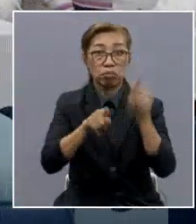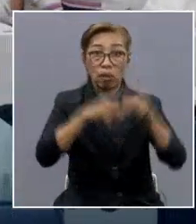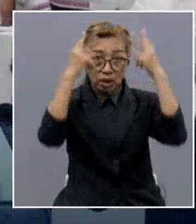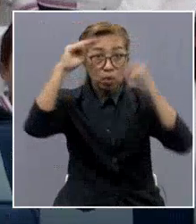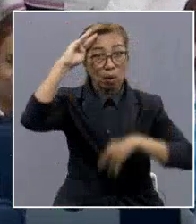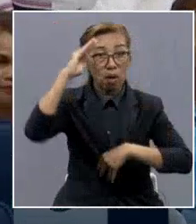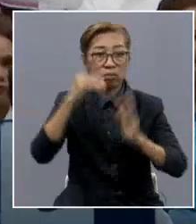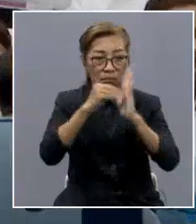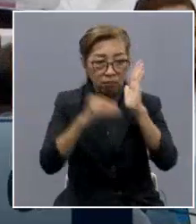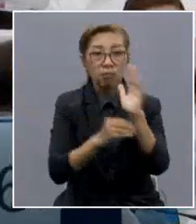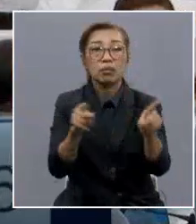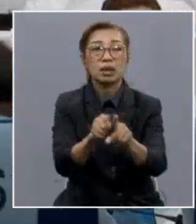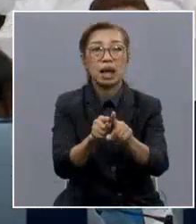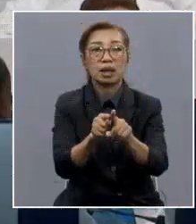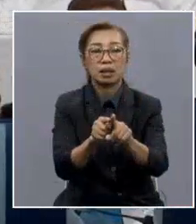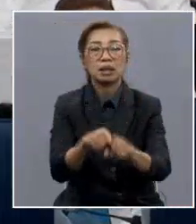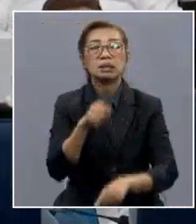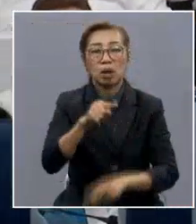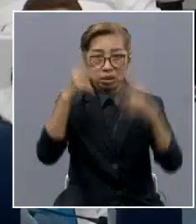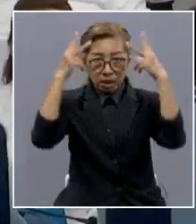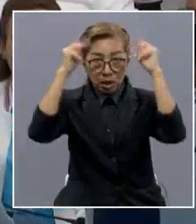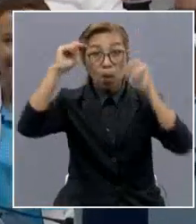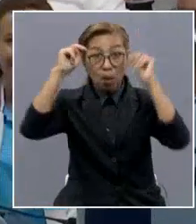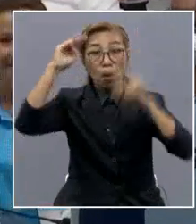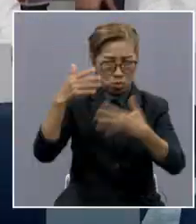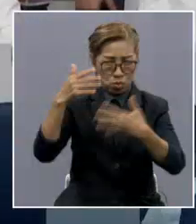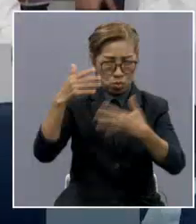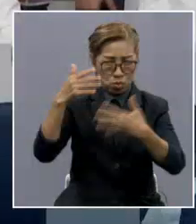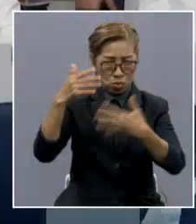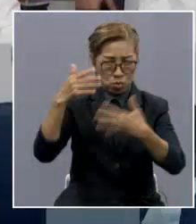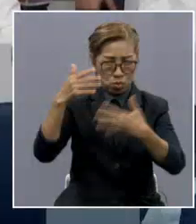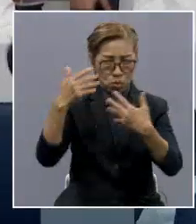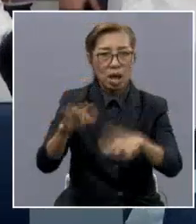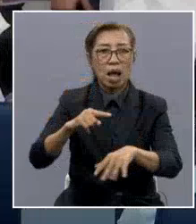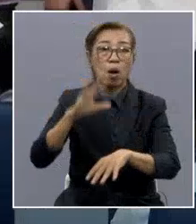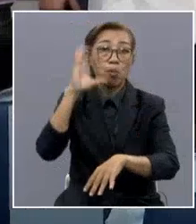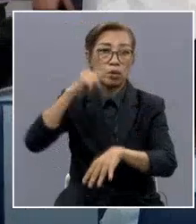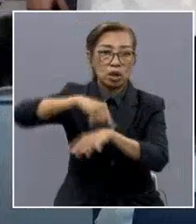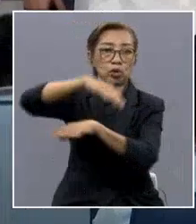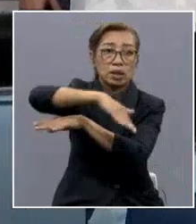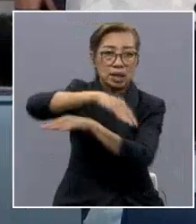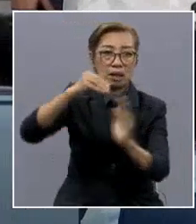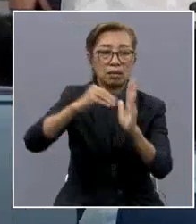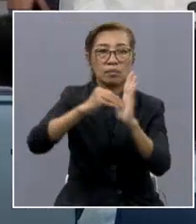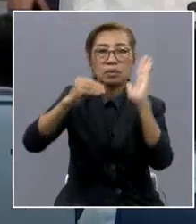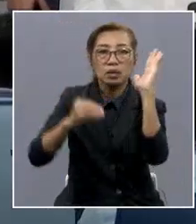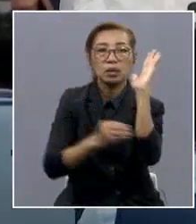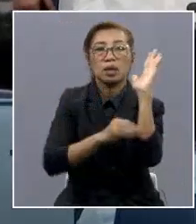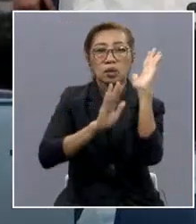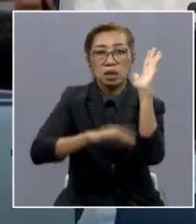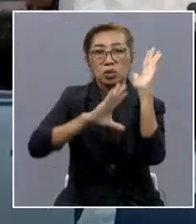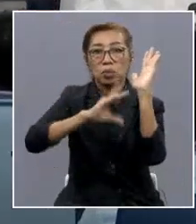ยุทธ์ไปอ่ะ ใช่ซึ่งพลเอกประยุทธ์ไปแน่นอนแล้วเพราะมีกำหนดการออกมาแล้วว่าจะไปในช่วงเย็นวันพรุ่งนี้จะมีการขึ้นปราศัยในช่วงเวล